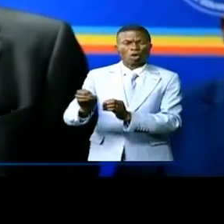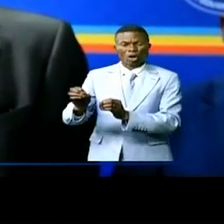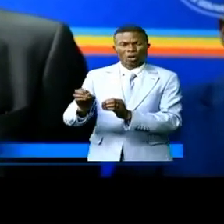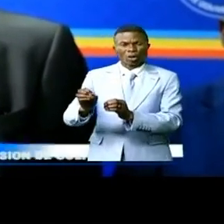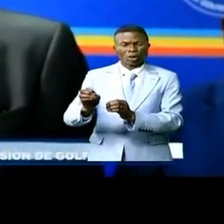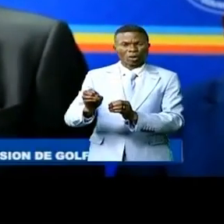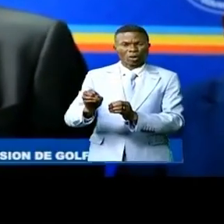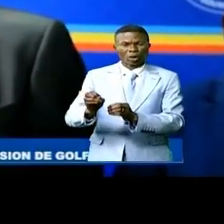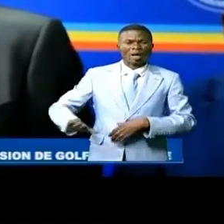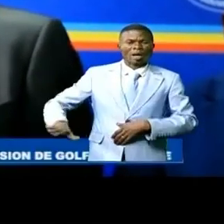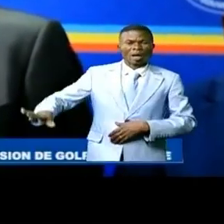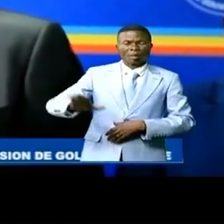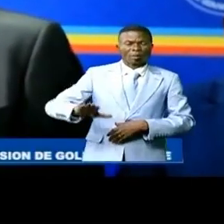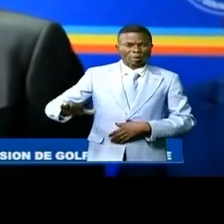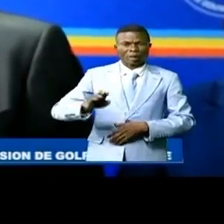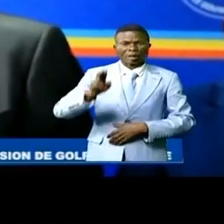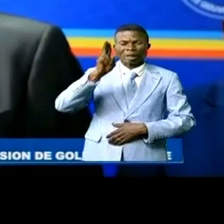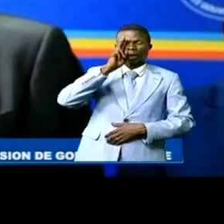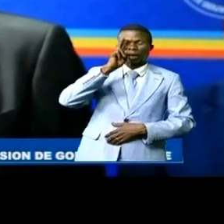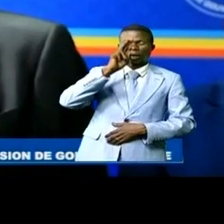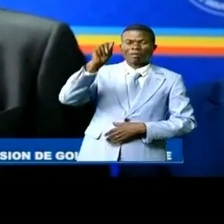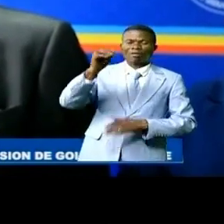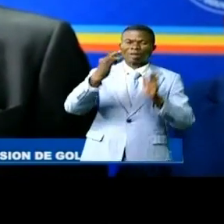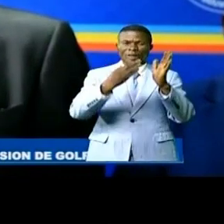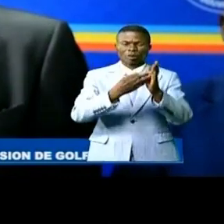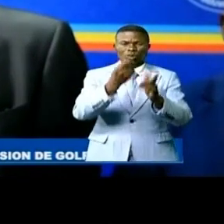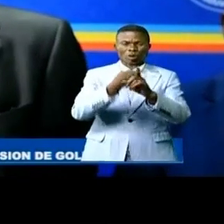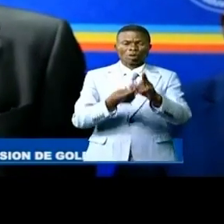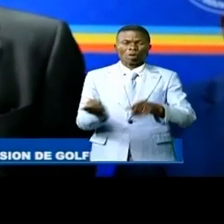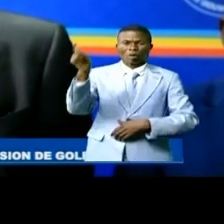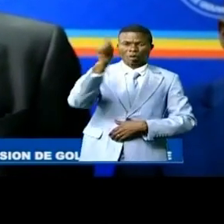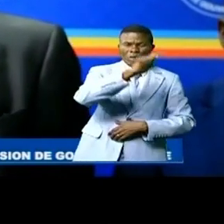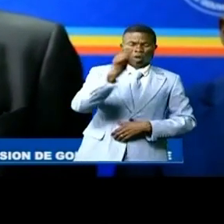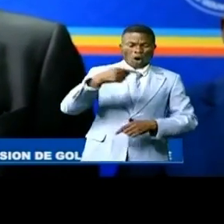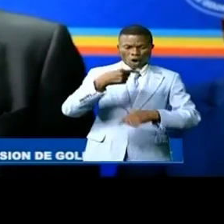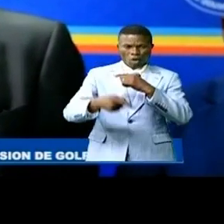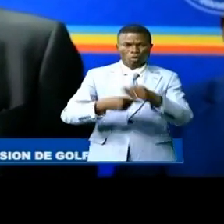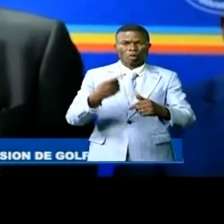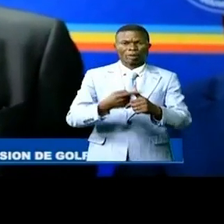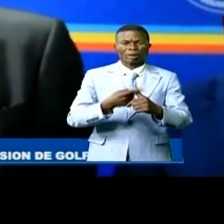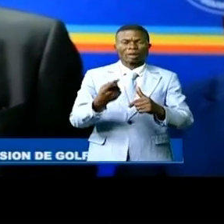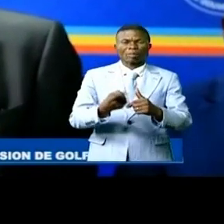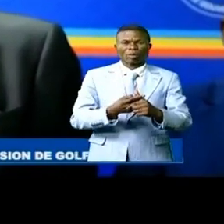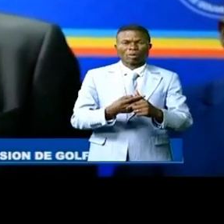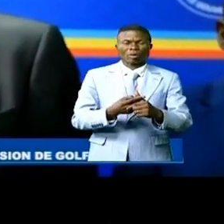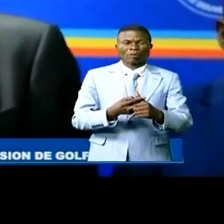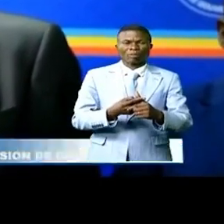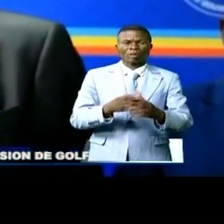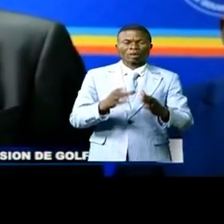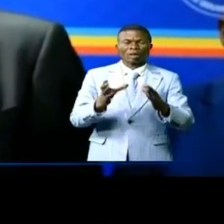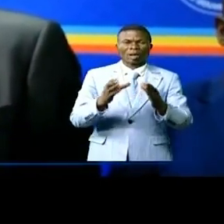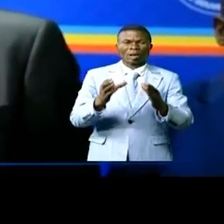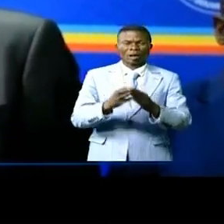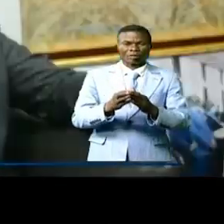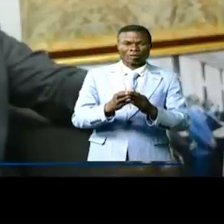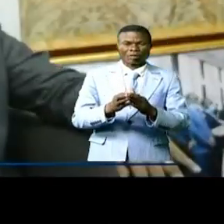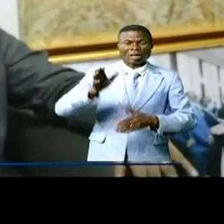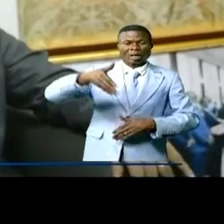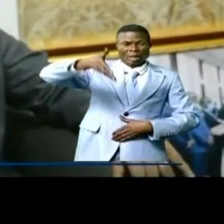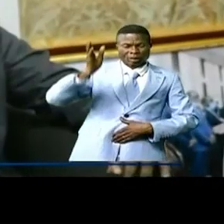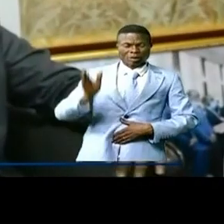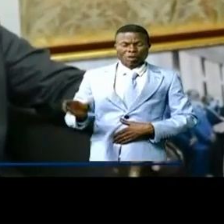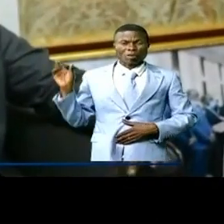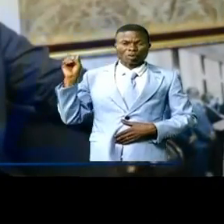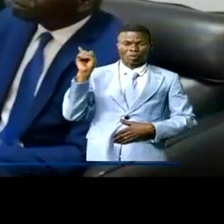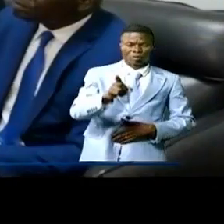abuja les pentes 8 on va commencer avec eux le la réunion 2 espère commencer dès